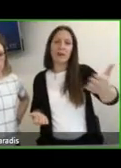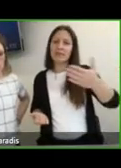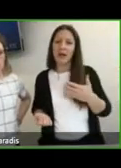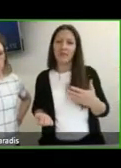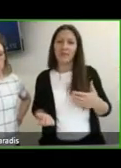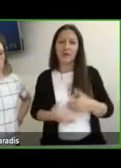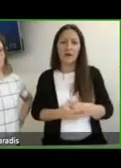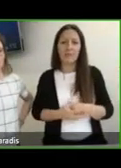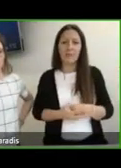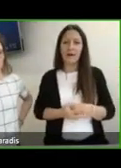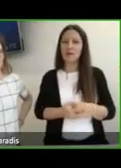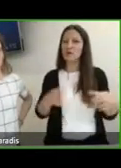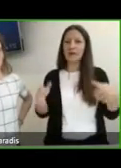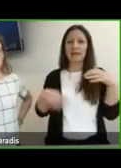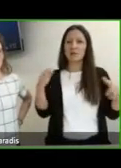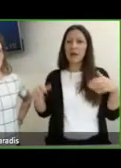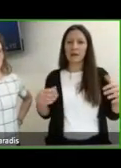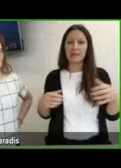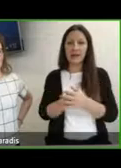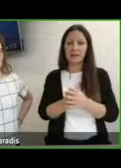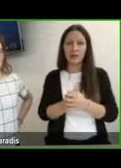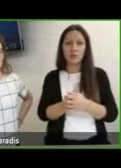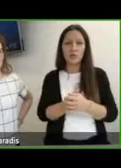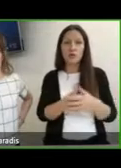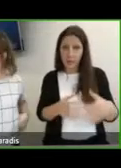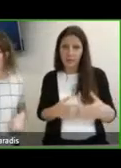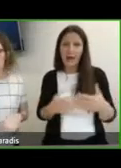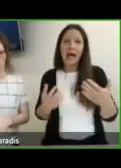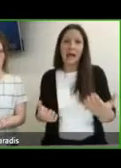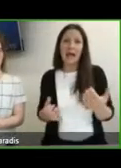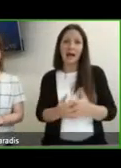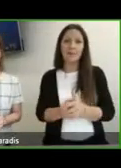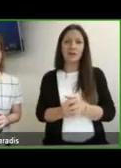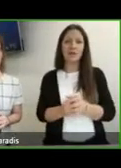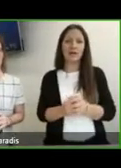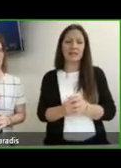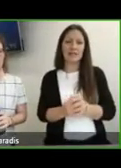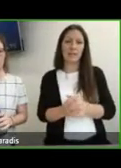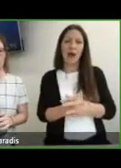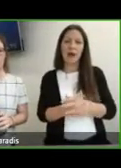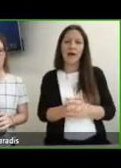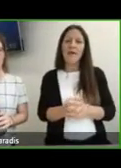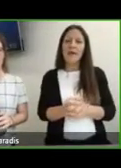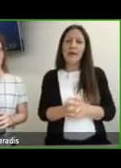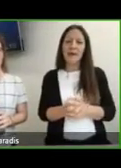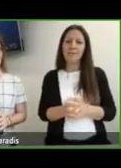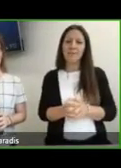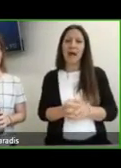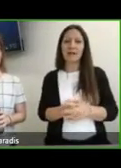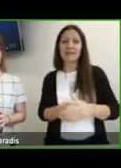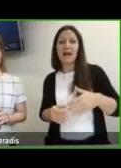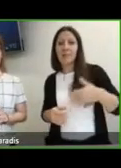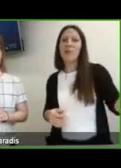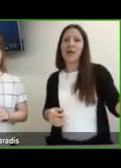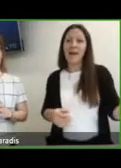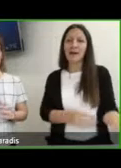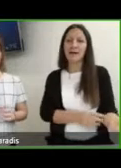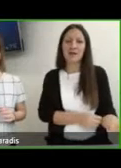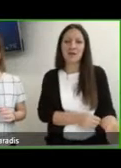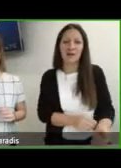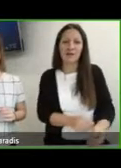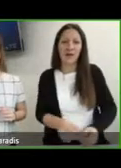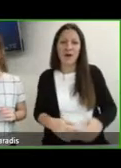parc, si vous l'avez vue sur les réseaux, elle a été partagée beaucoup suite à la grande marche du 27 septembre, en disant, bon, ben,